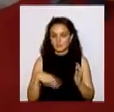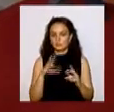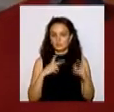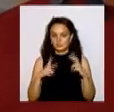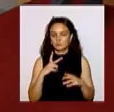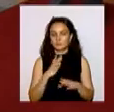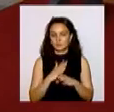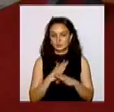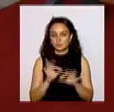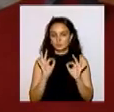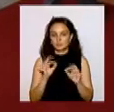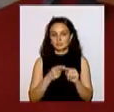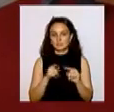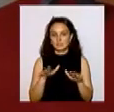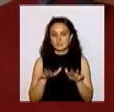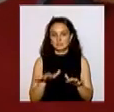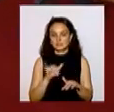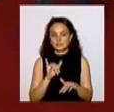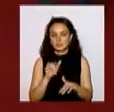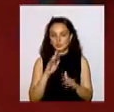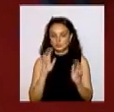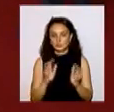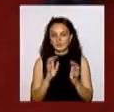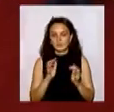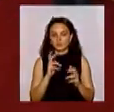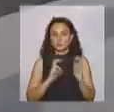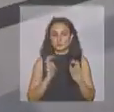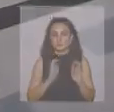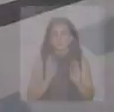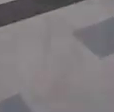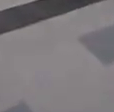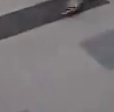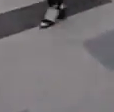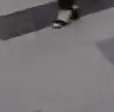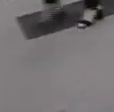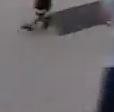მოგბრძანდით. აჯილდოებს ერთნაირად 500 ლარიანი ვაუჩერი, რომელიც